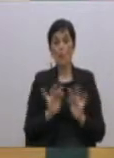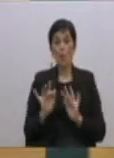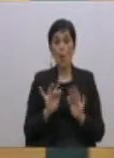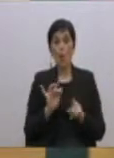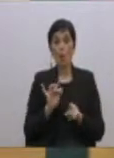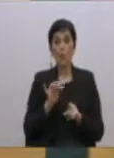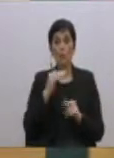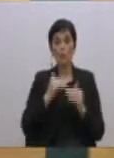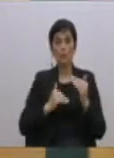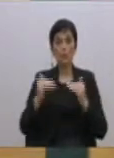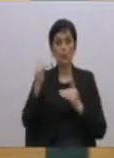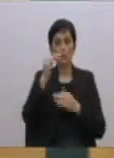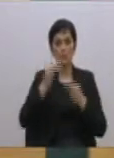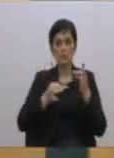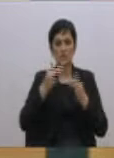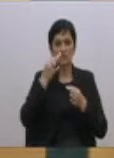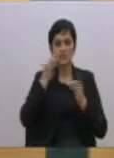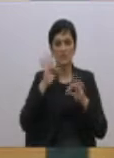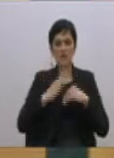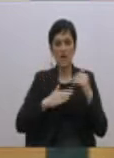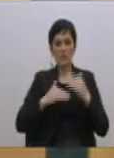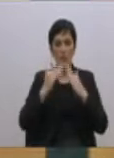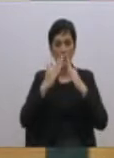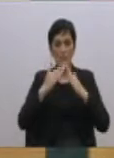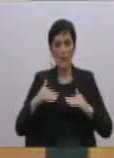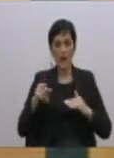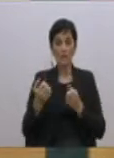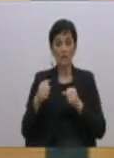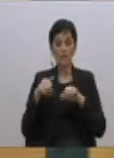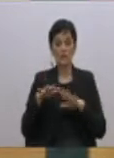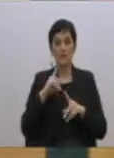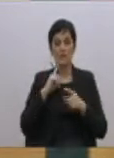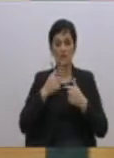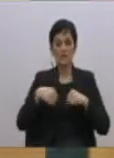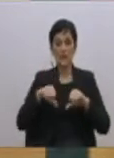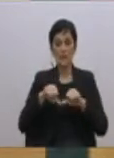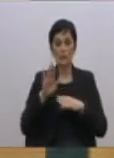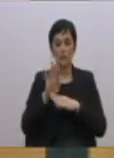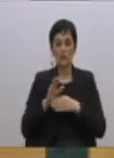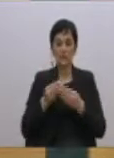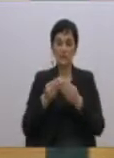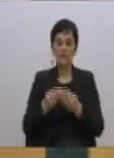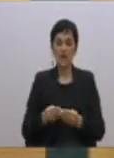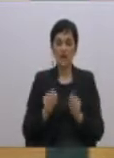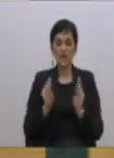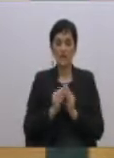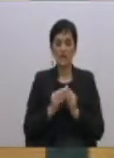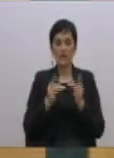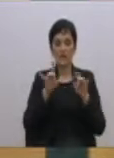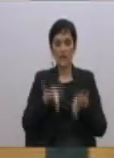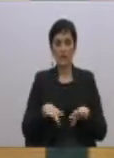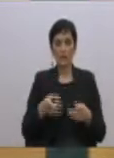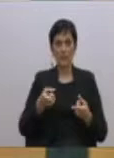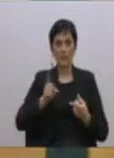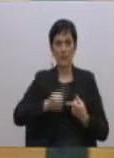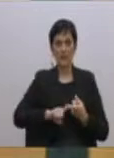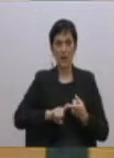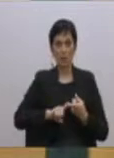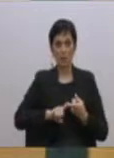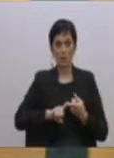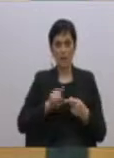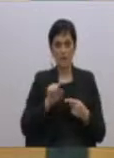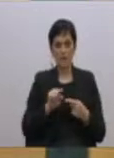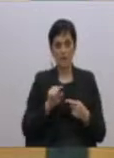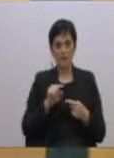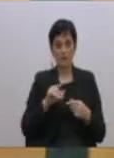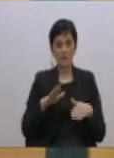uzene, sa samaktos, sa calificație, cu data armii, jeb, zgatat, sotlebas, sapčios, glebi, sardinis, sutsula, da, toi, bista, obas, nakat, e